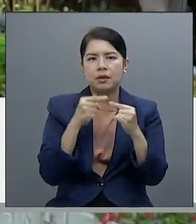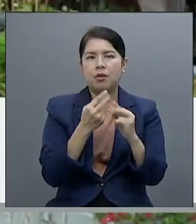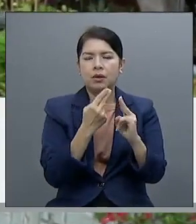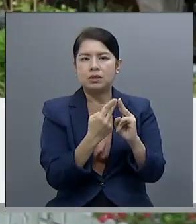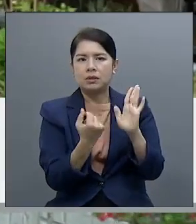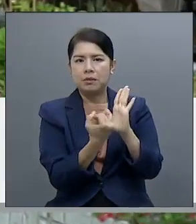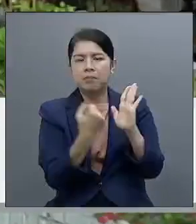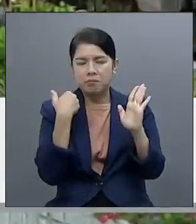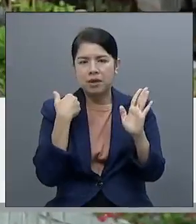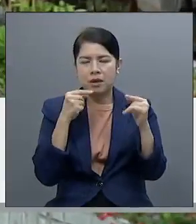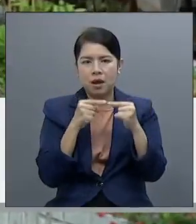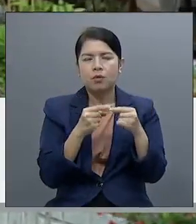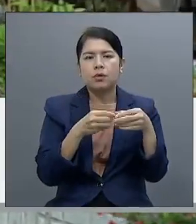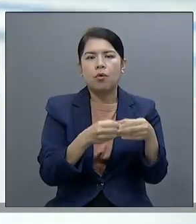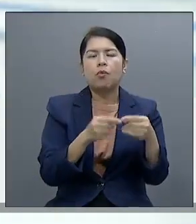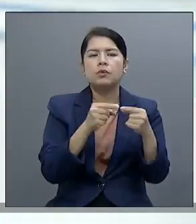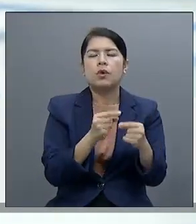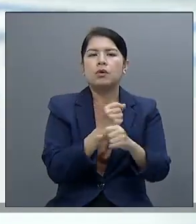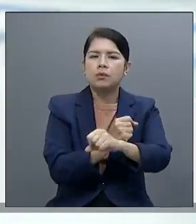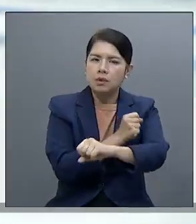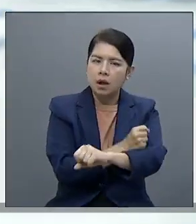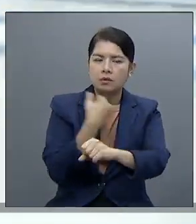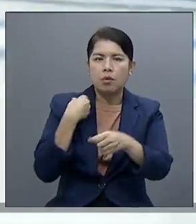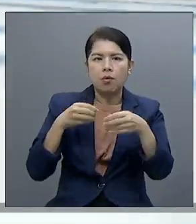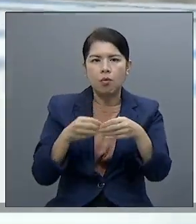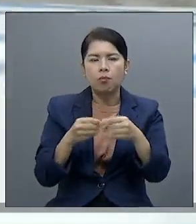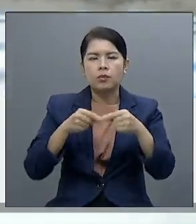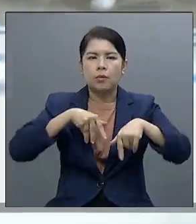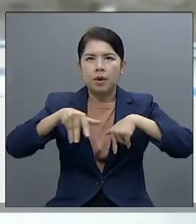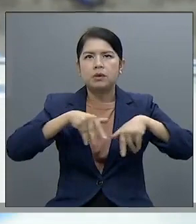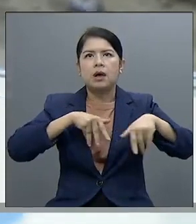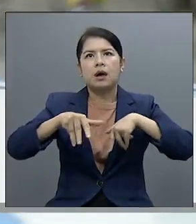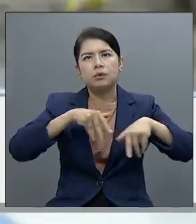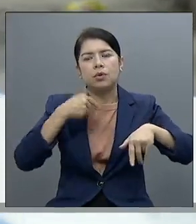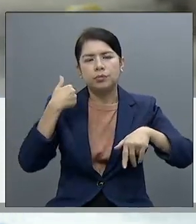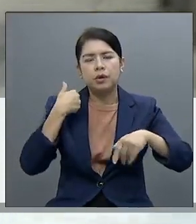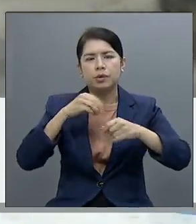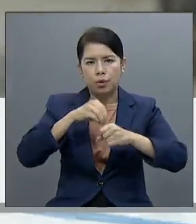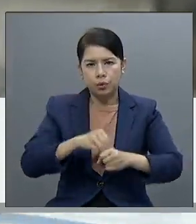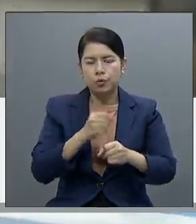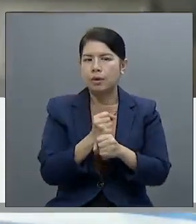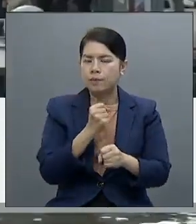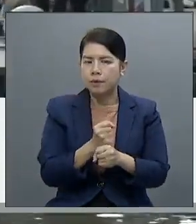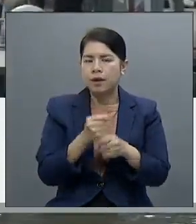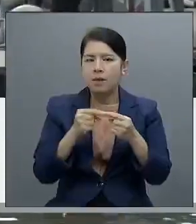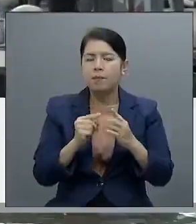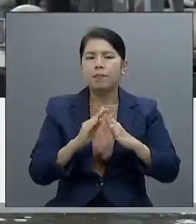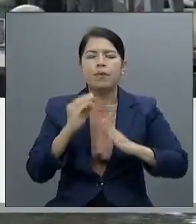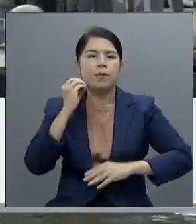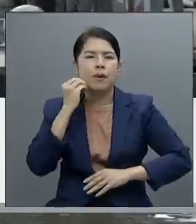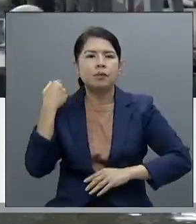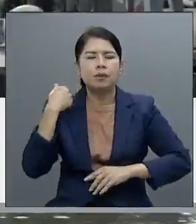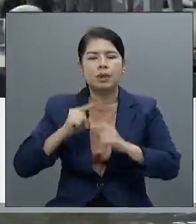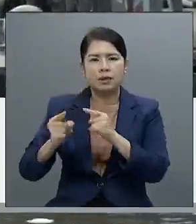ผู้อยู่อาศัยและแรงงานที่ใช้ชีวิตในกรุงเทพมหานครได้เข้าถึงการพัฒนาคุณภาพชีวิตพื้นฐานและให้มีนโยบายการเก็บภ